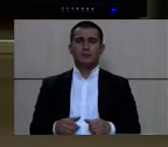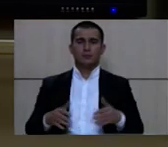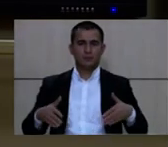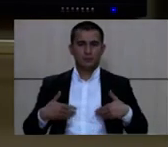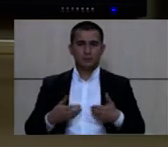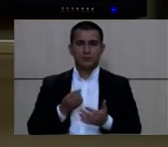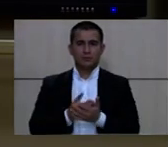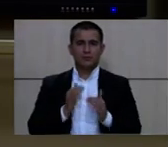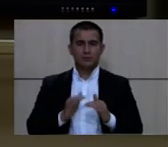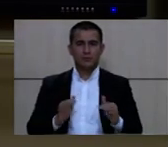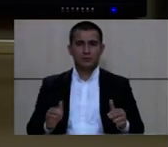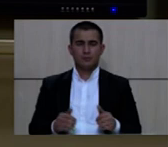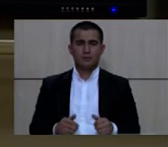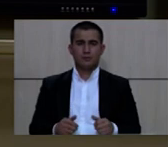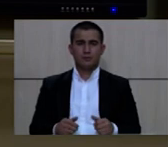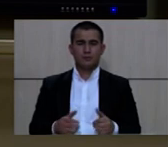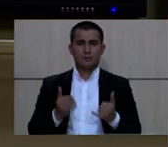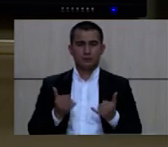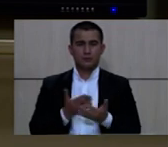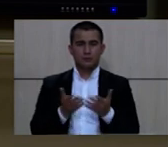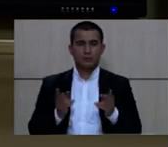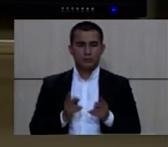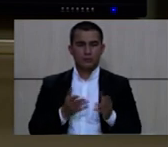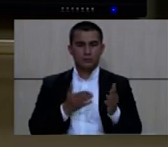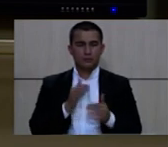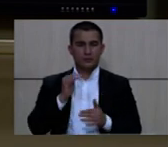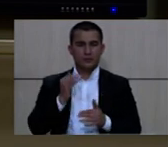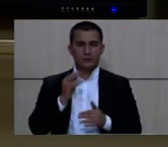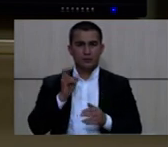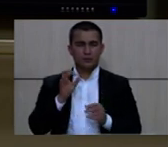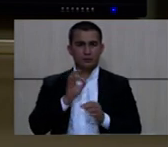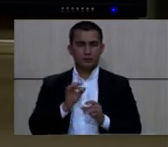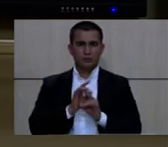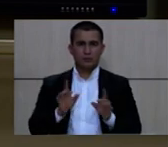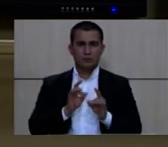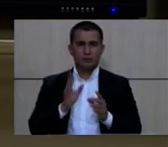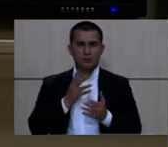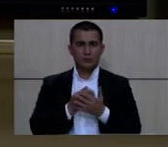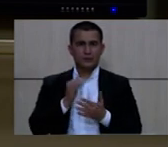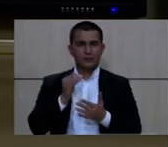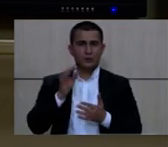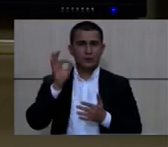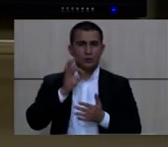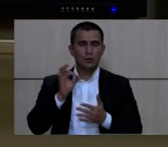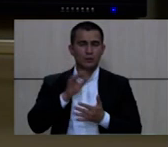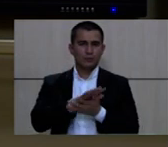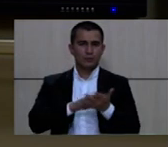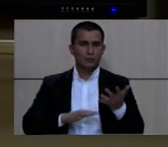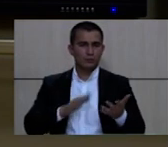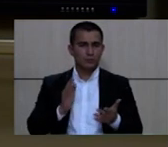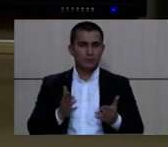Assalomu alaykum aziz o'quvchilar. Bugun men Hamidova Zaynura Ramazonovna siz bilan fizika darsini davom